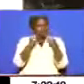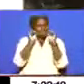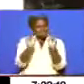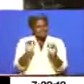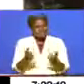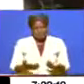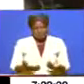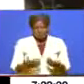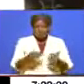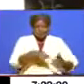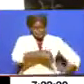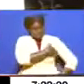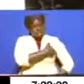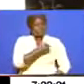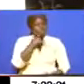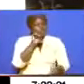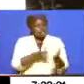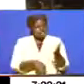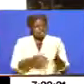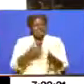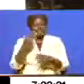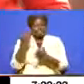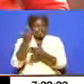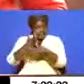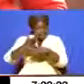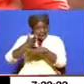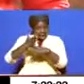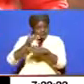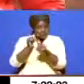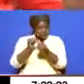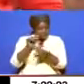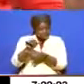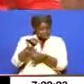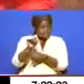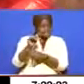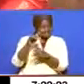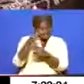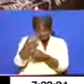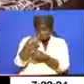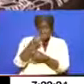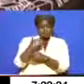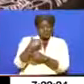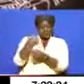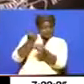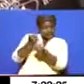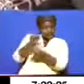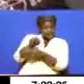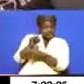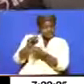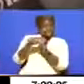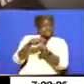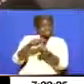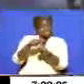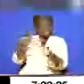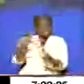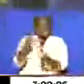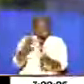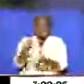kuwa kisu ambacho kinadaiwa kutekeleza mauaji hayo kilipatikana mahala ambapo mkasa huo